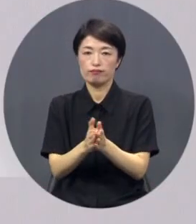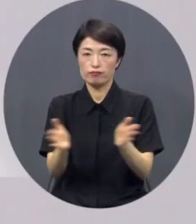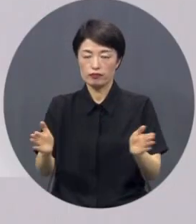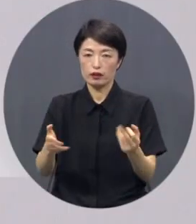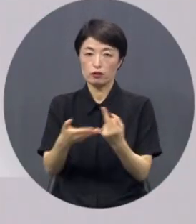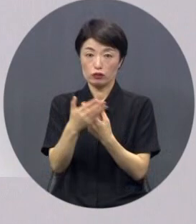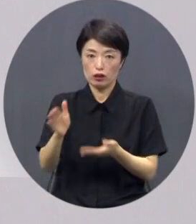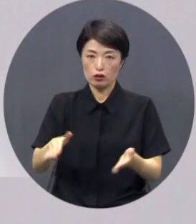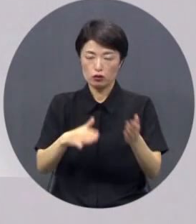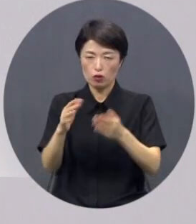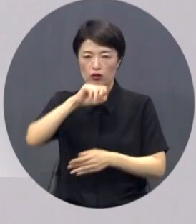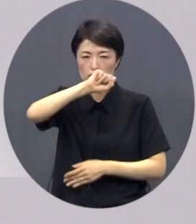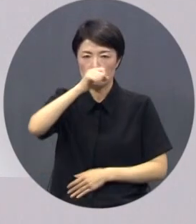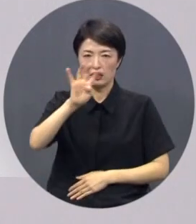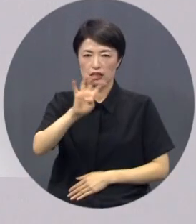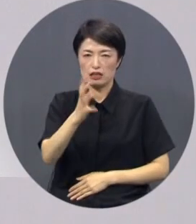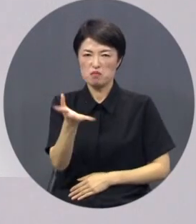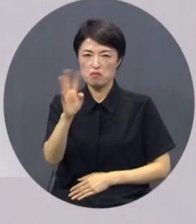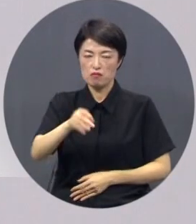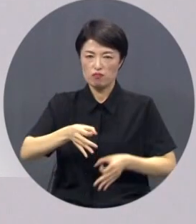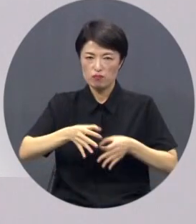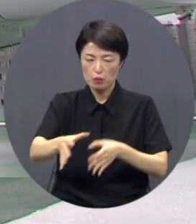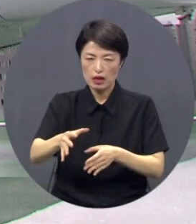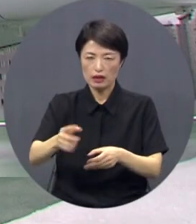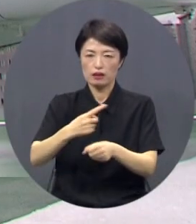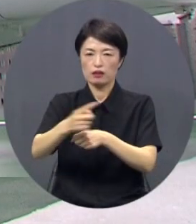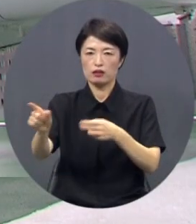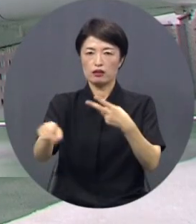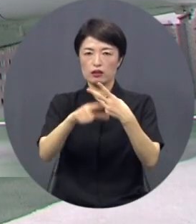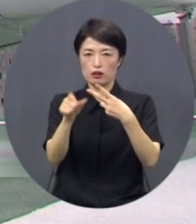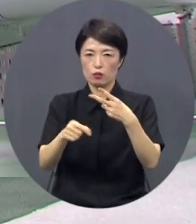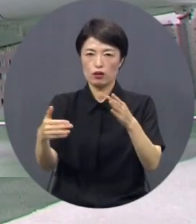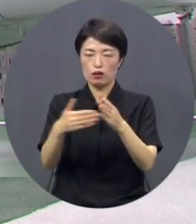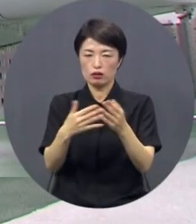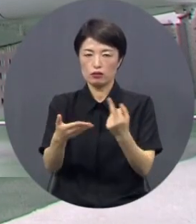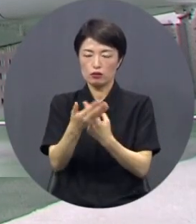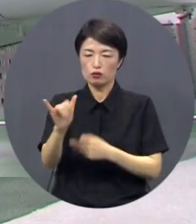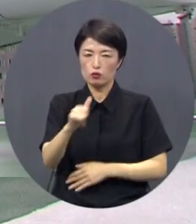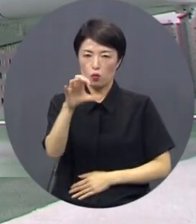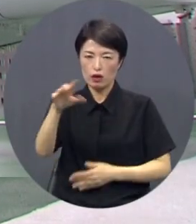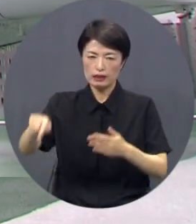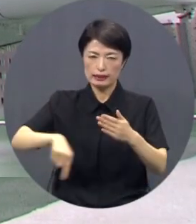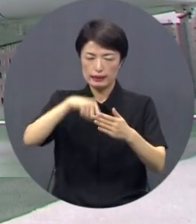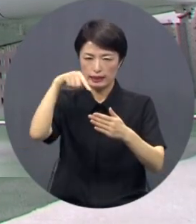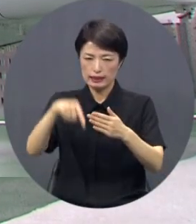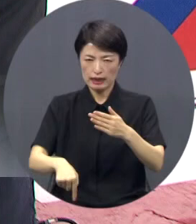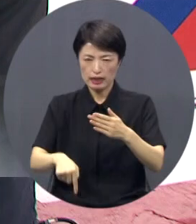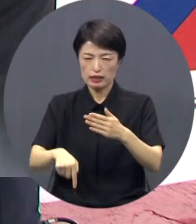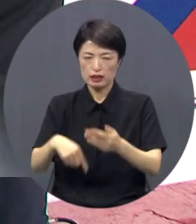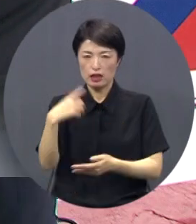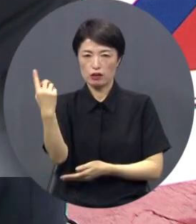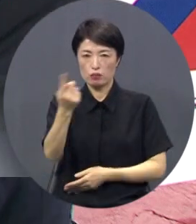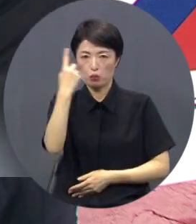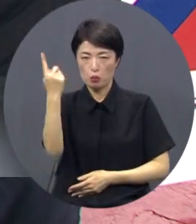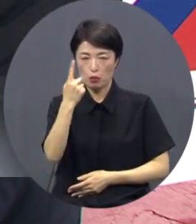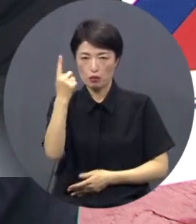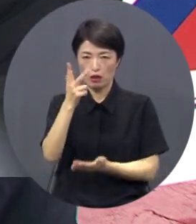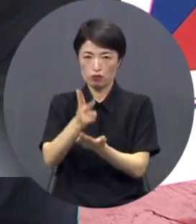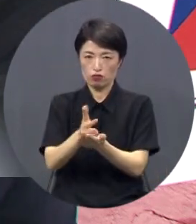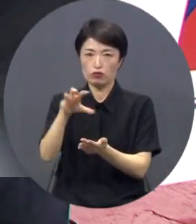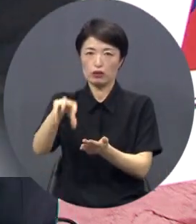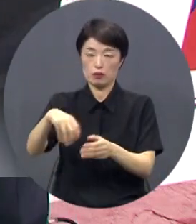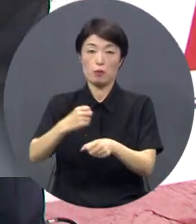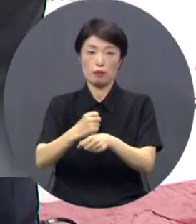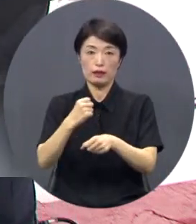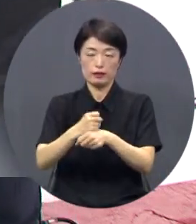예산 40억 원을 투입해 내년 2월까지 제주공항 내에 774제곱미터의 경납고를 조성할